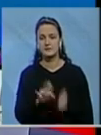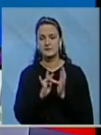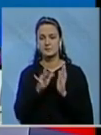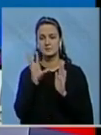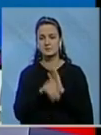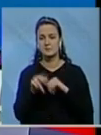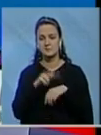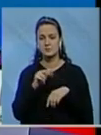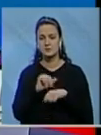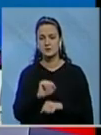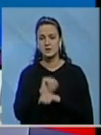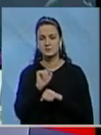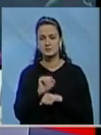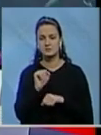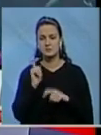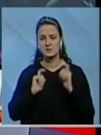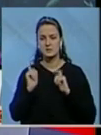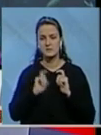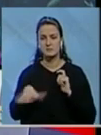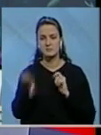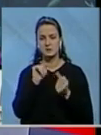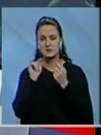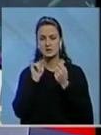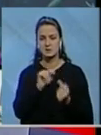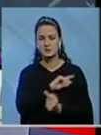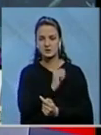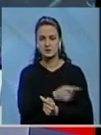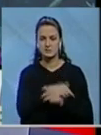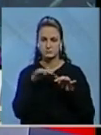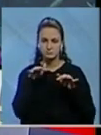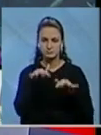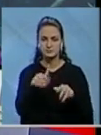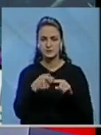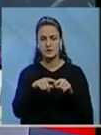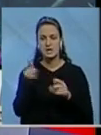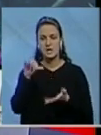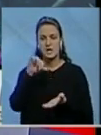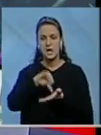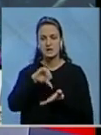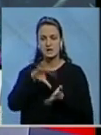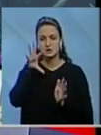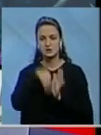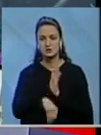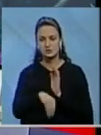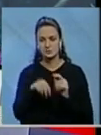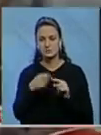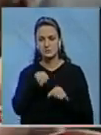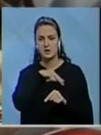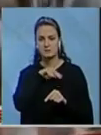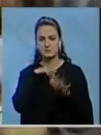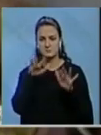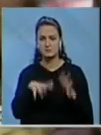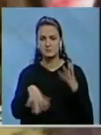Საბერძნეთში პოლიციამ აქციის მონაწილე მასწავლებლების წინააღმდეგ ძალა გამოიყენა. აქცია ათენში პარლამენტის შენობასთან იმართებოდა.